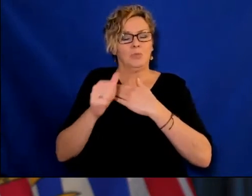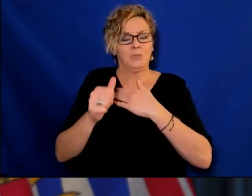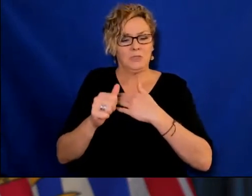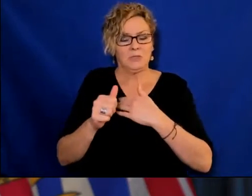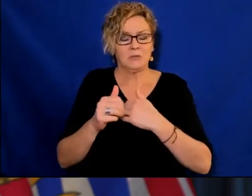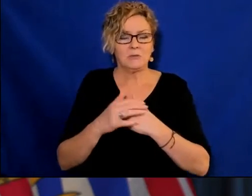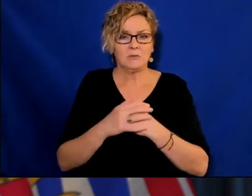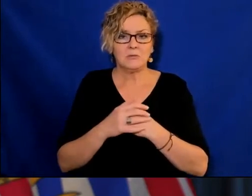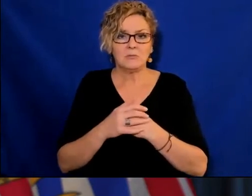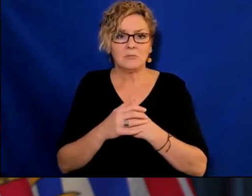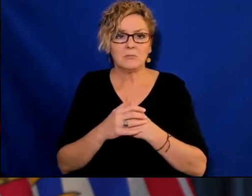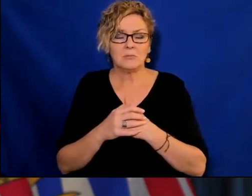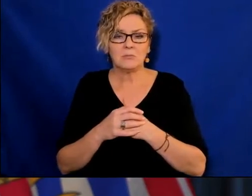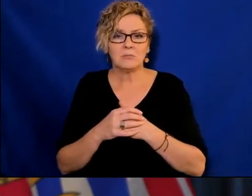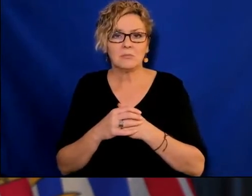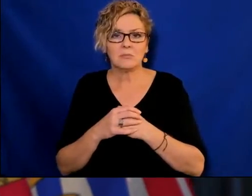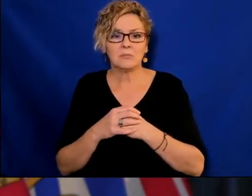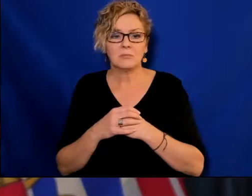sure.